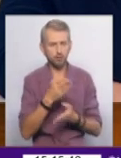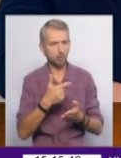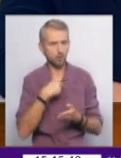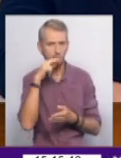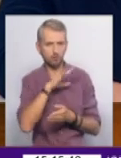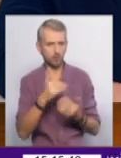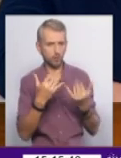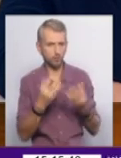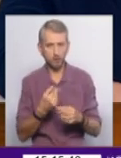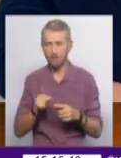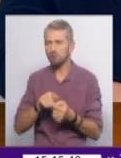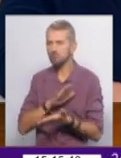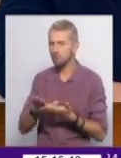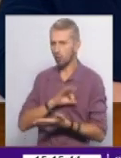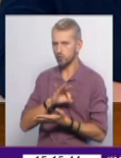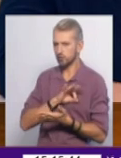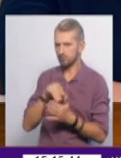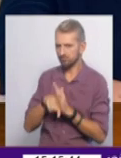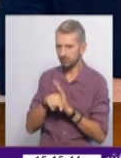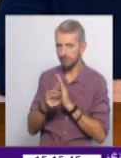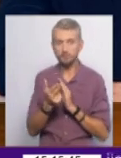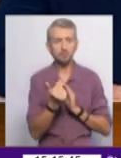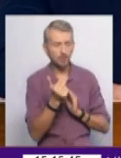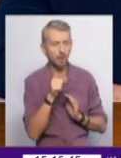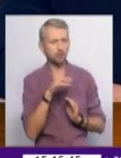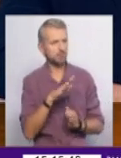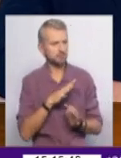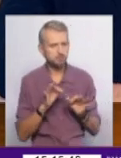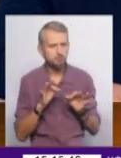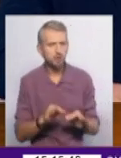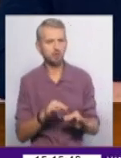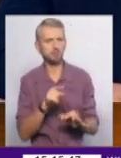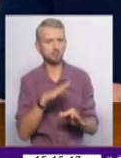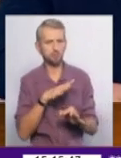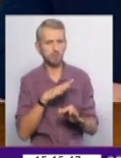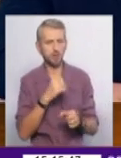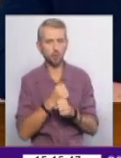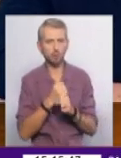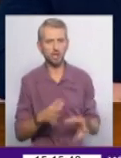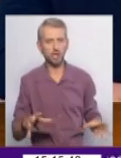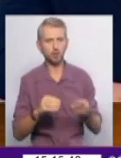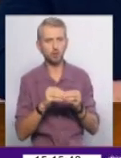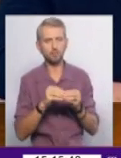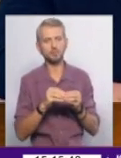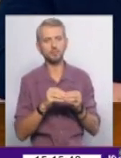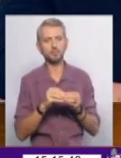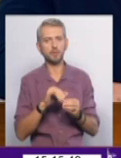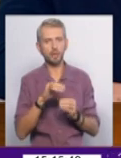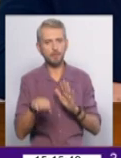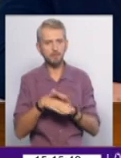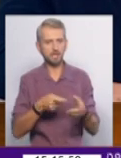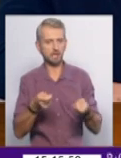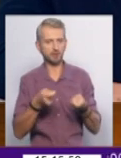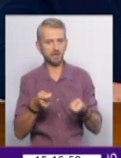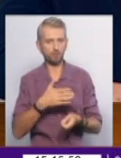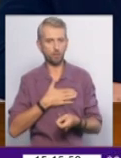помиляюсь, на сьогоднішній день. Тобто це виключно юридичні якісь нюанси? Так. Вони були виважені, вони були зроблені разом з, і під керівництвом